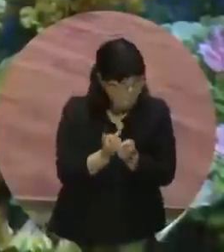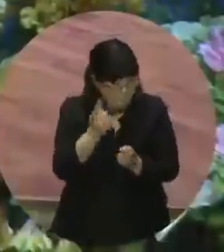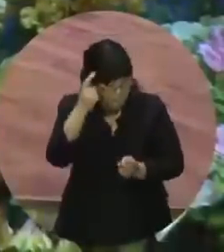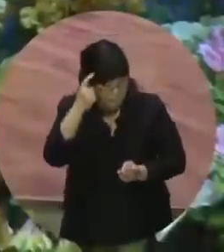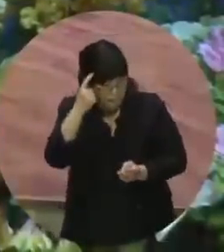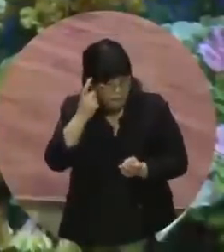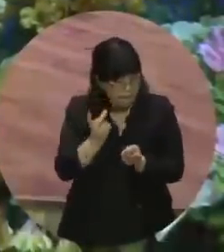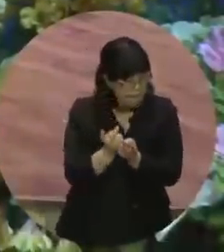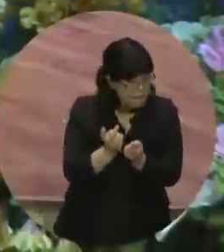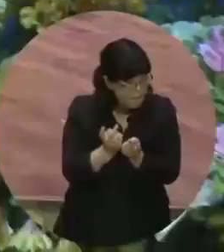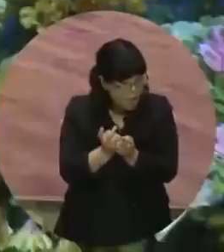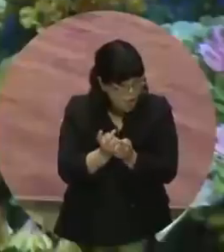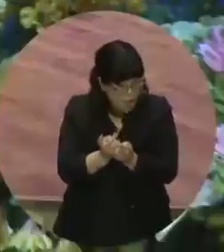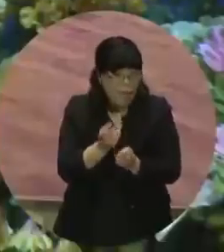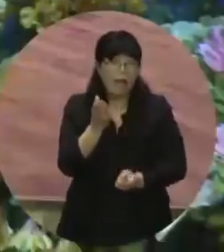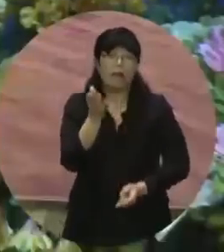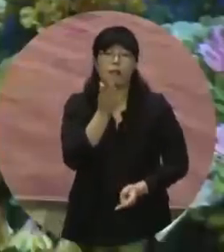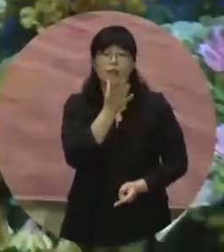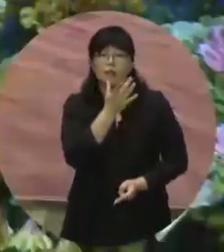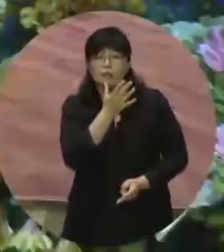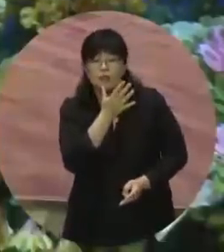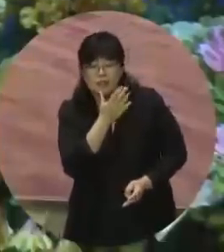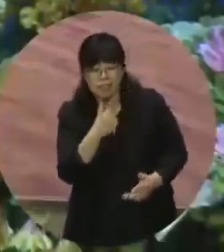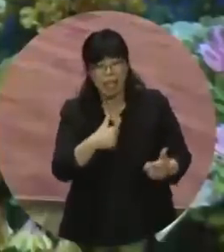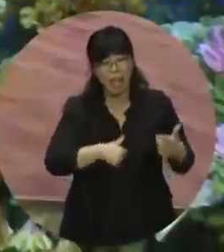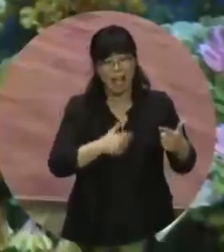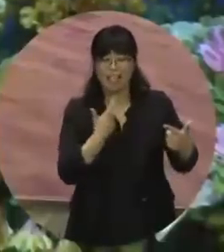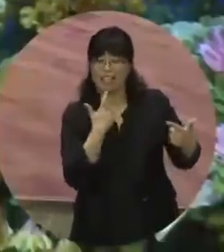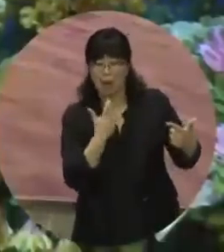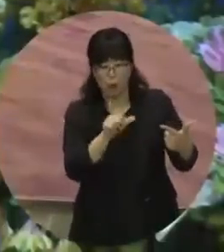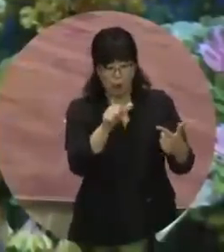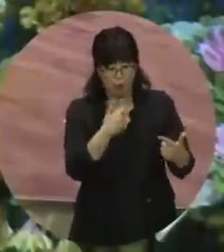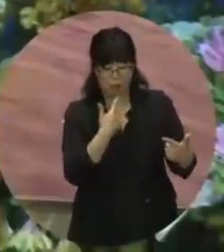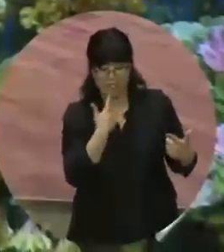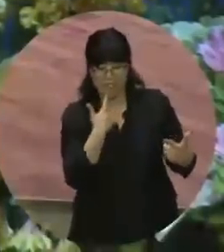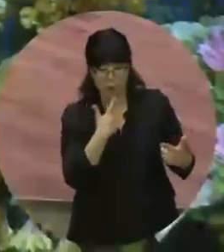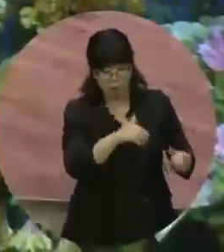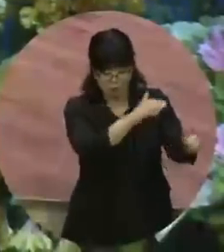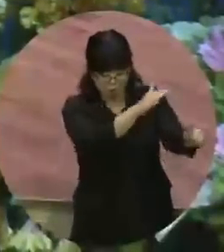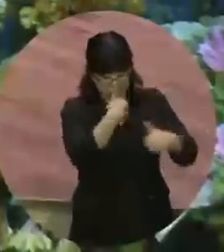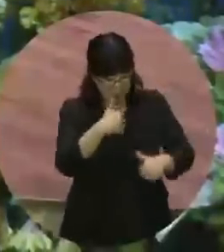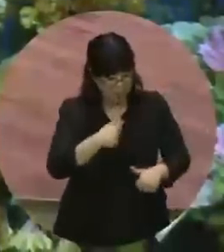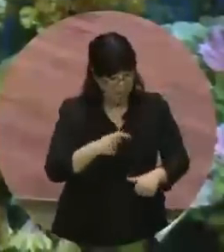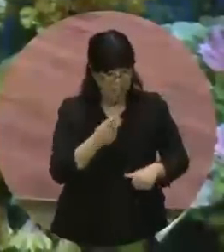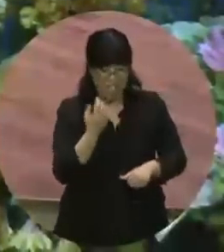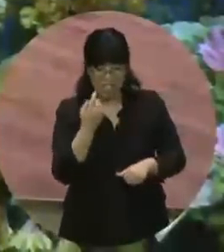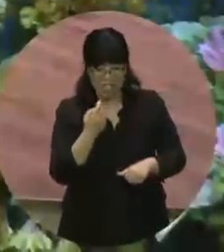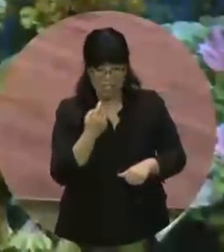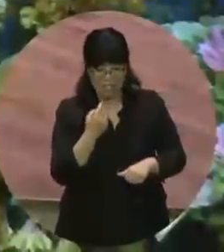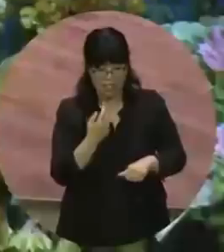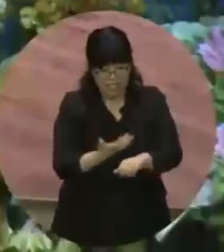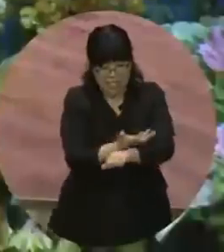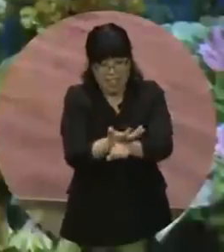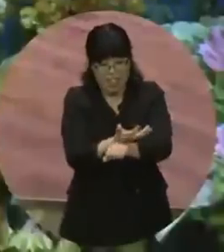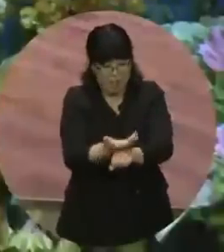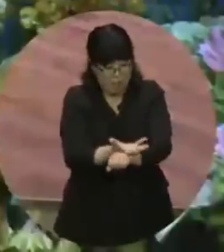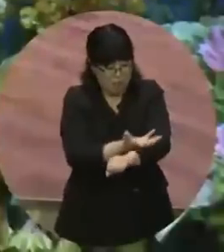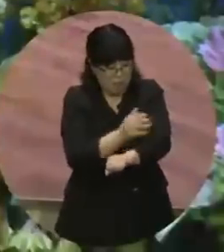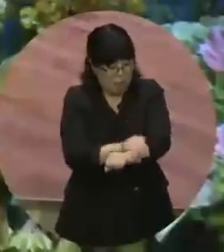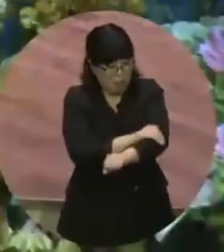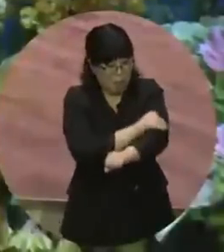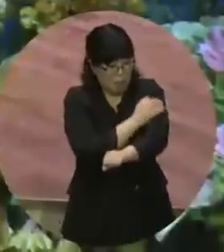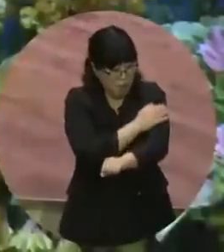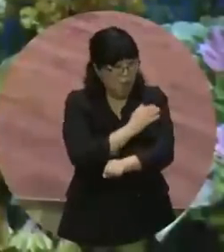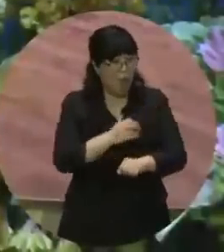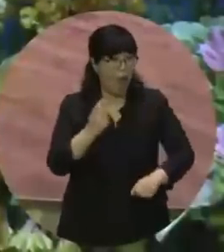리브가 어떻게요? 이 자기 방법대로 하니까 결국 됐잖아요. 야, 야곱이 이제 축복을 받았구나.